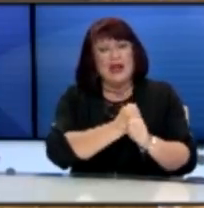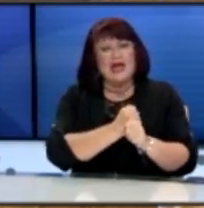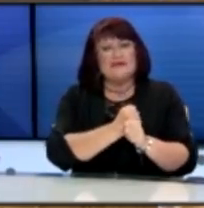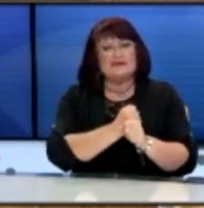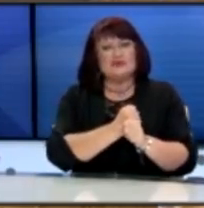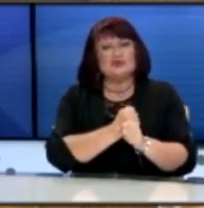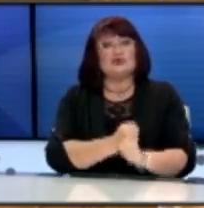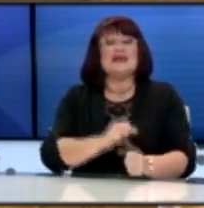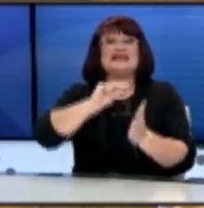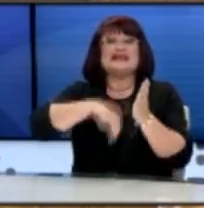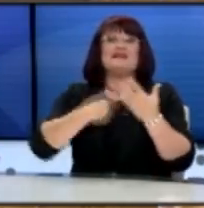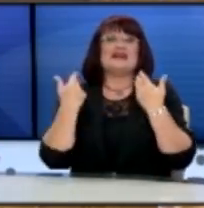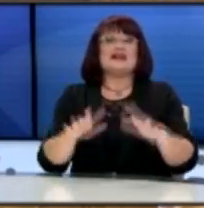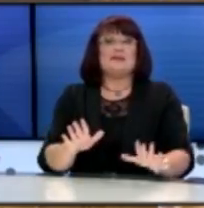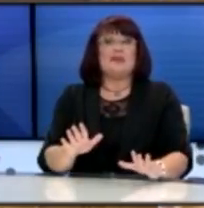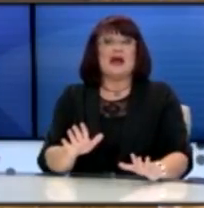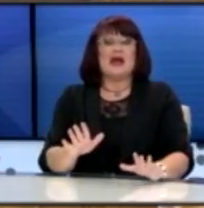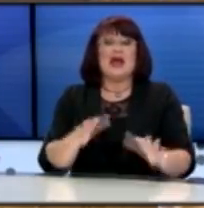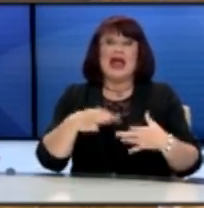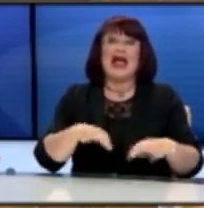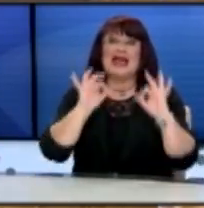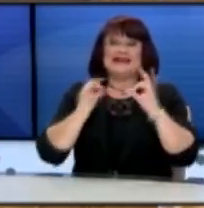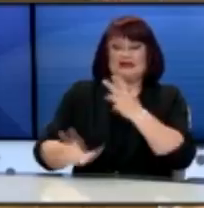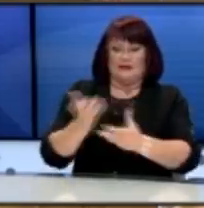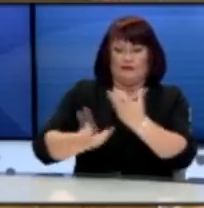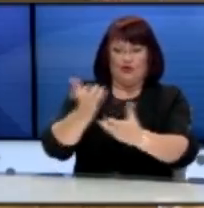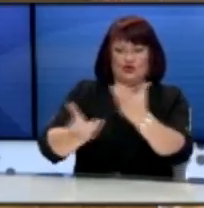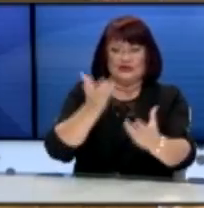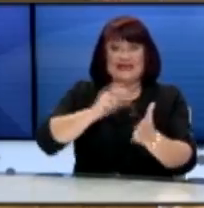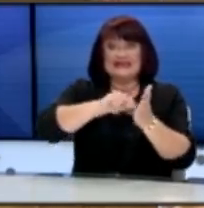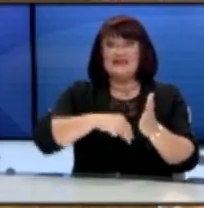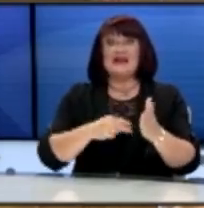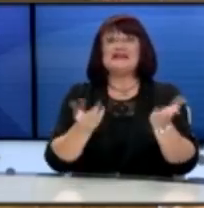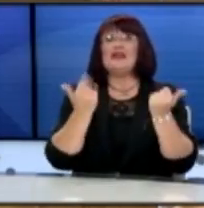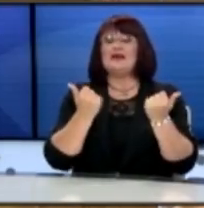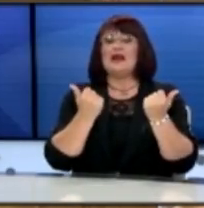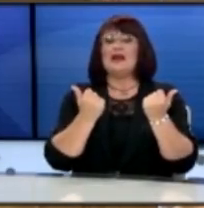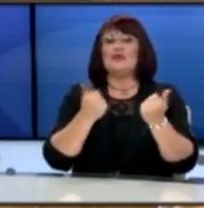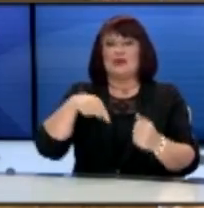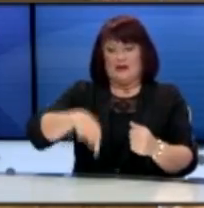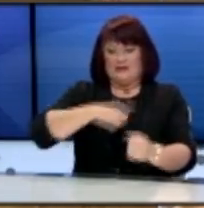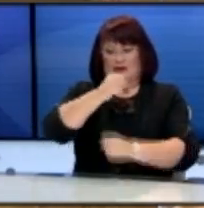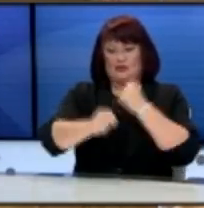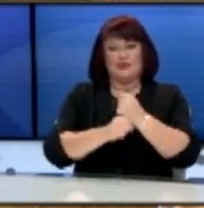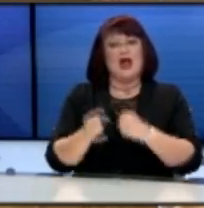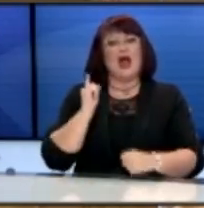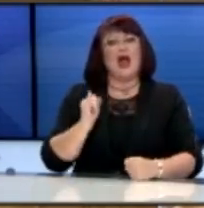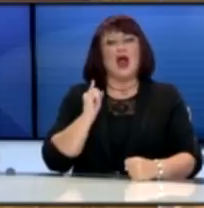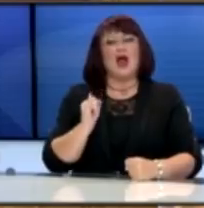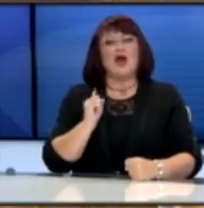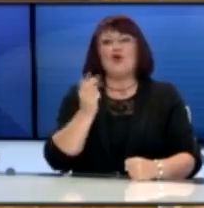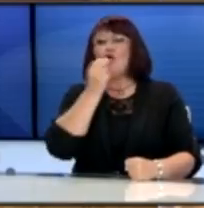που λύθηκε η σύμβασή τους μόλις ξεκίνησαν οι πυρκαγιές, αυτούς που φέτος δεν ξεκίνησαν δουλειά